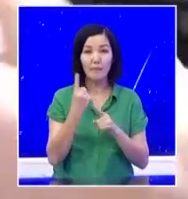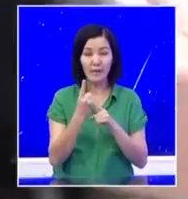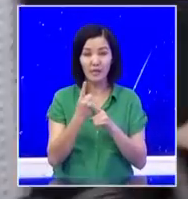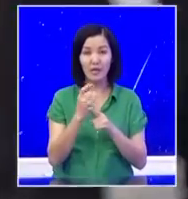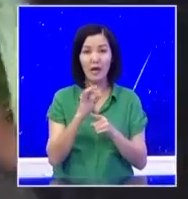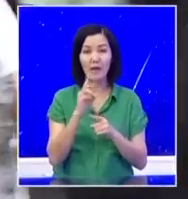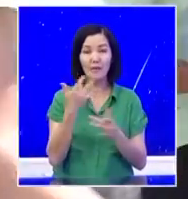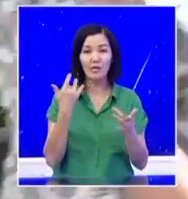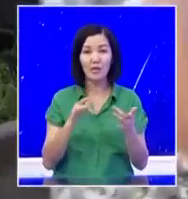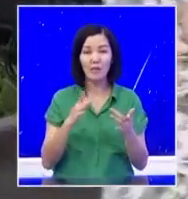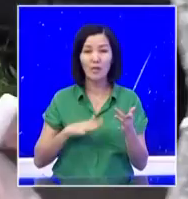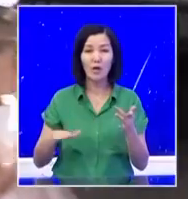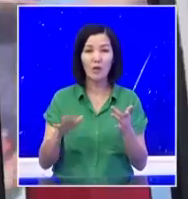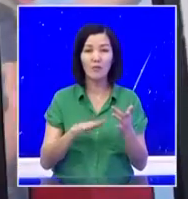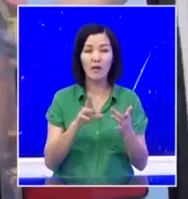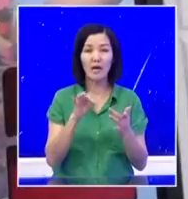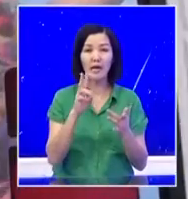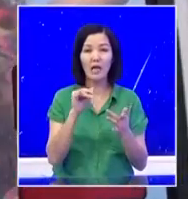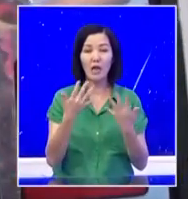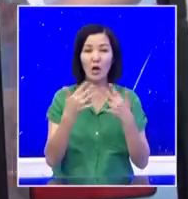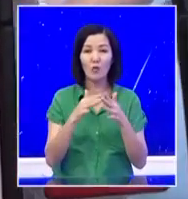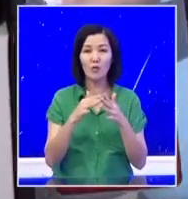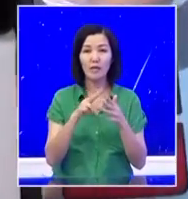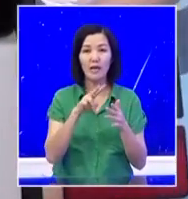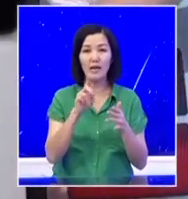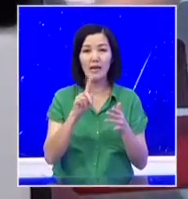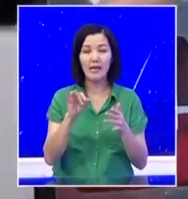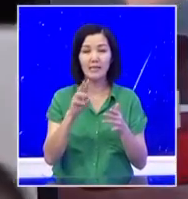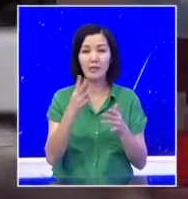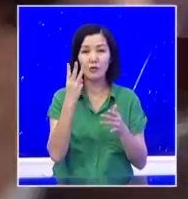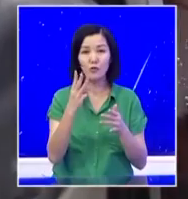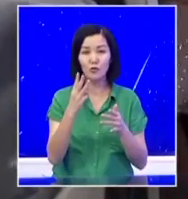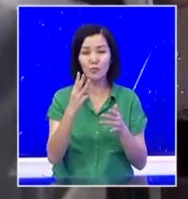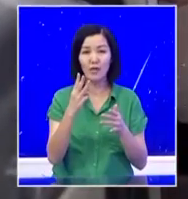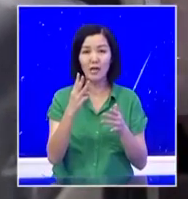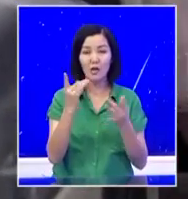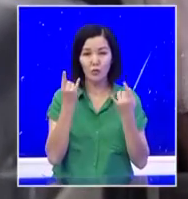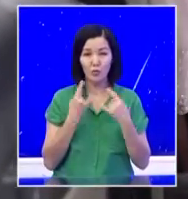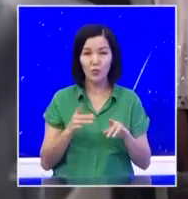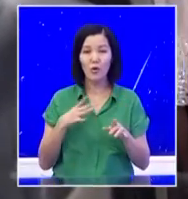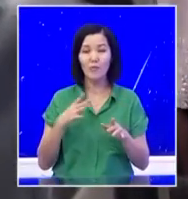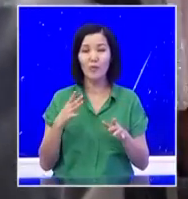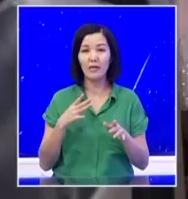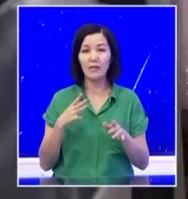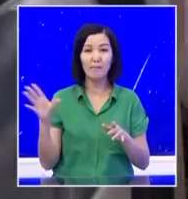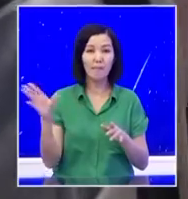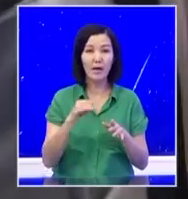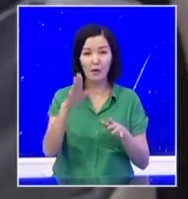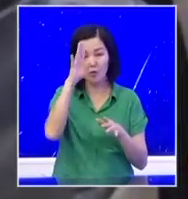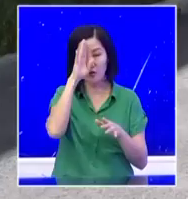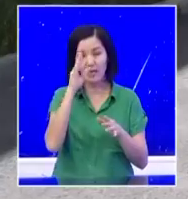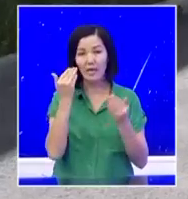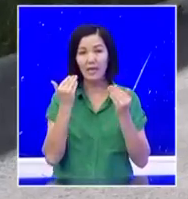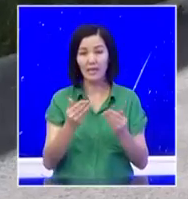Жамбыл ауданына қарасты Қарғала ауылының тұрғыны Ләзат Қаланова отбасында дүние елген. Олар да кілең ұлдар болыпты.